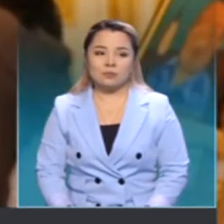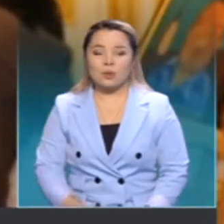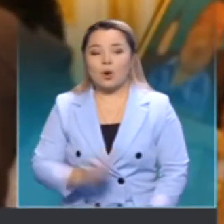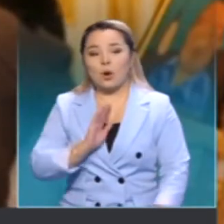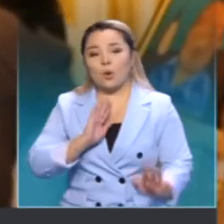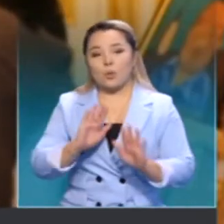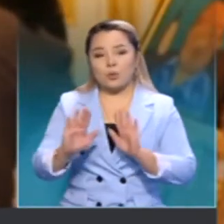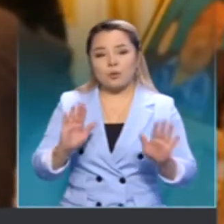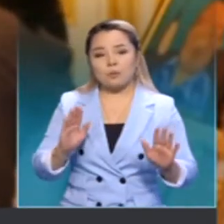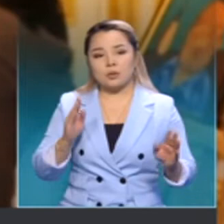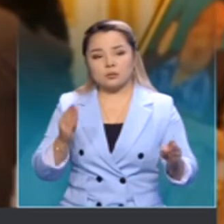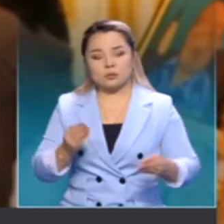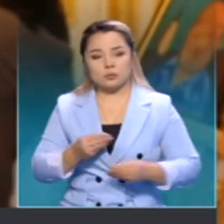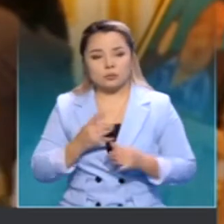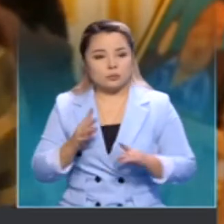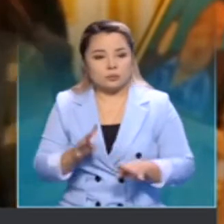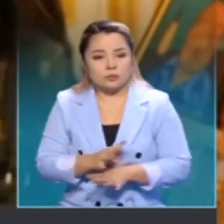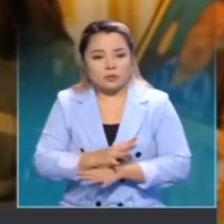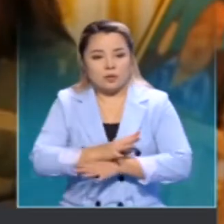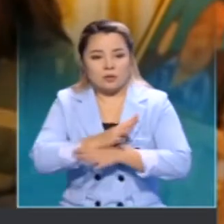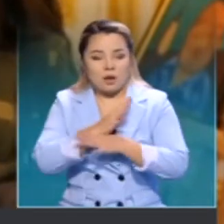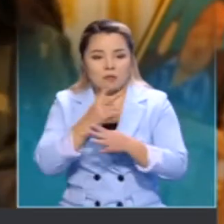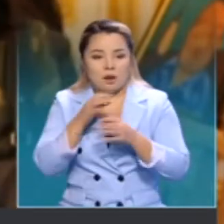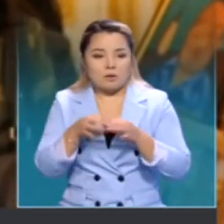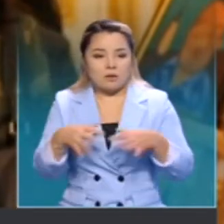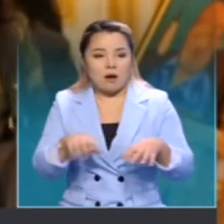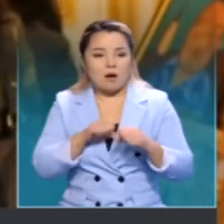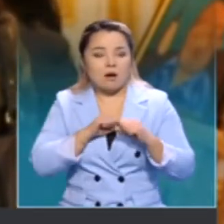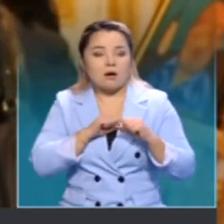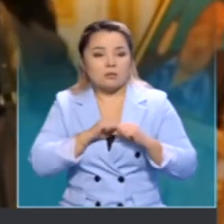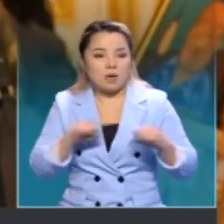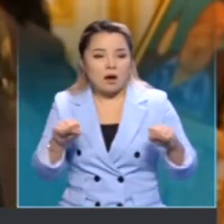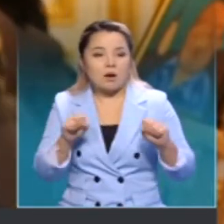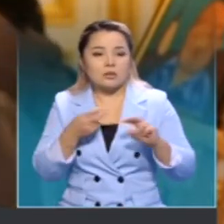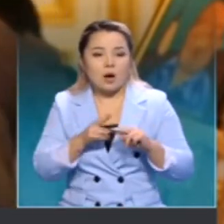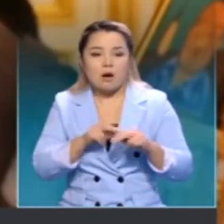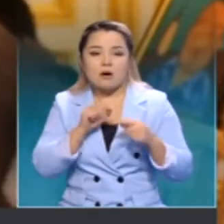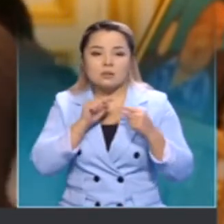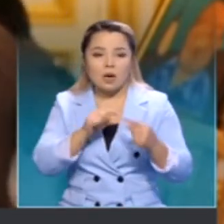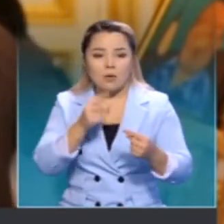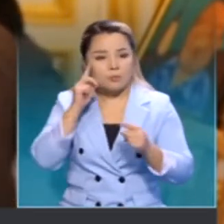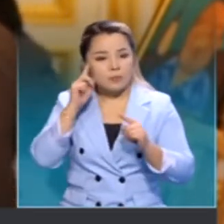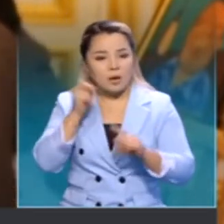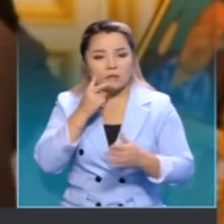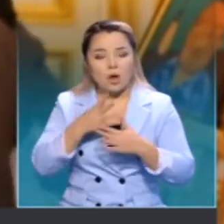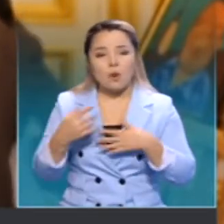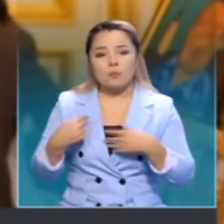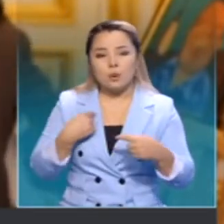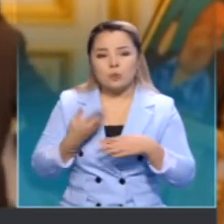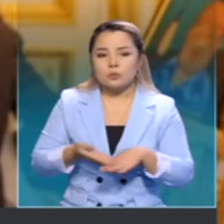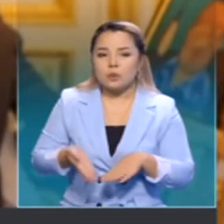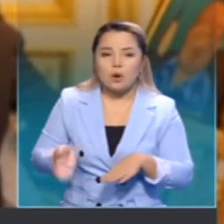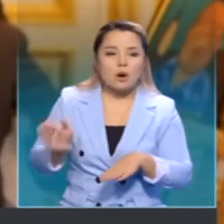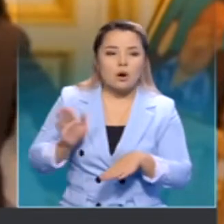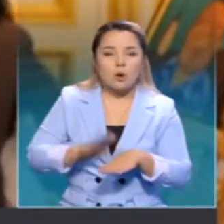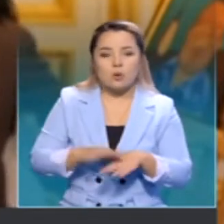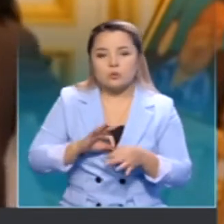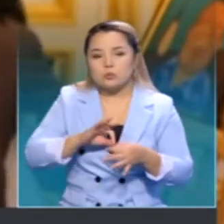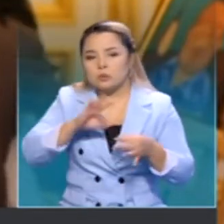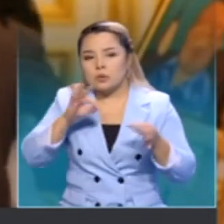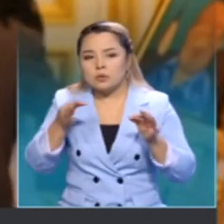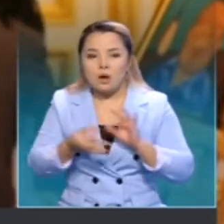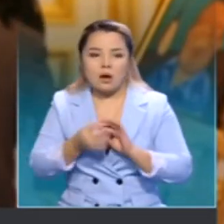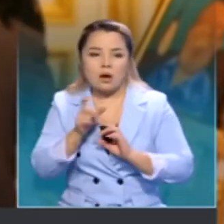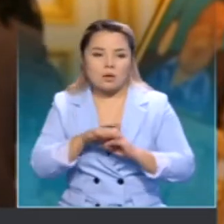Көрме менің жан дүниемді дүр сілкіндірді. Ядролық қауіп мәселесі қазір өте өзекті. Ядролық сынақтың зардабы осынша ауыр болатын, халқа